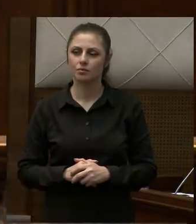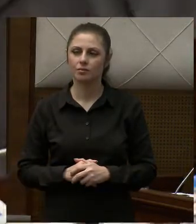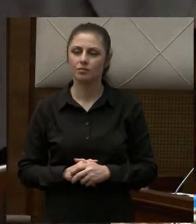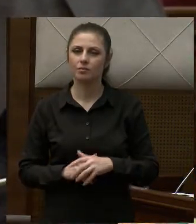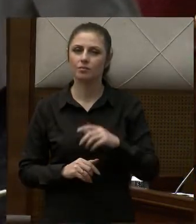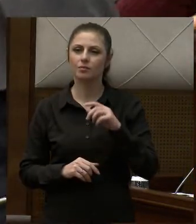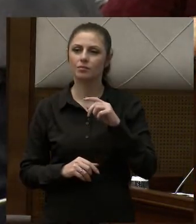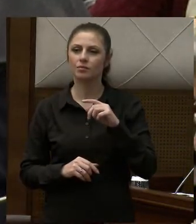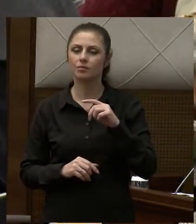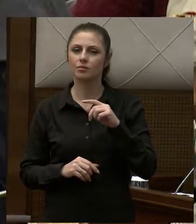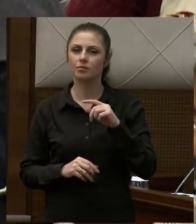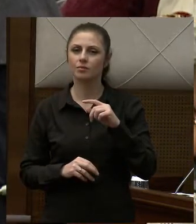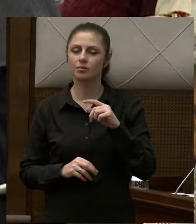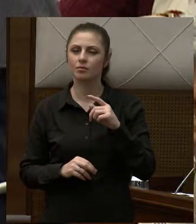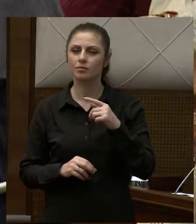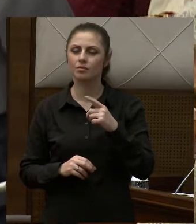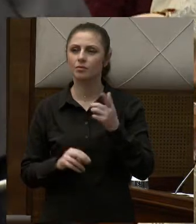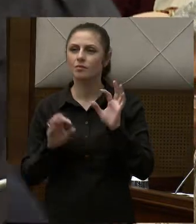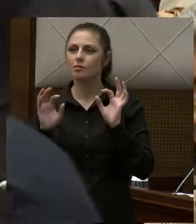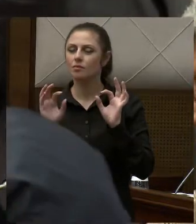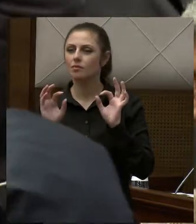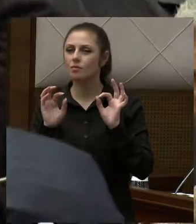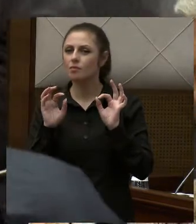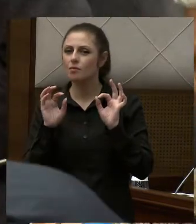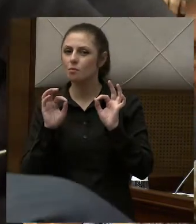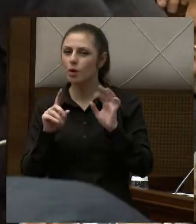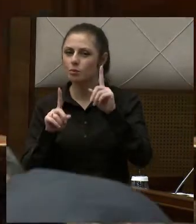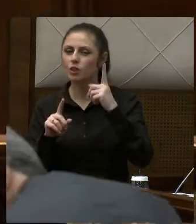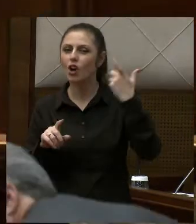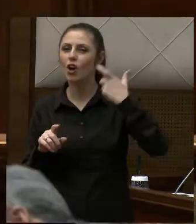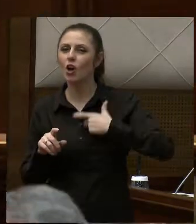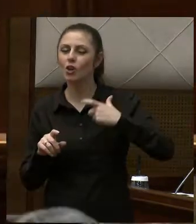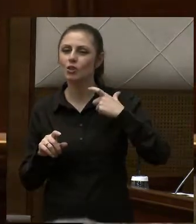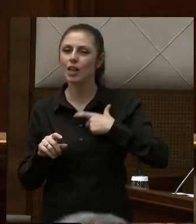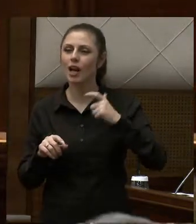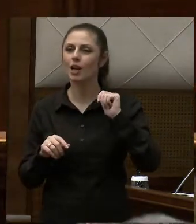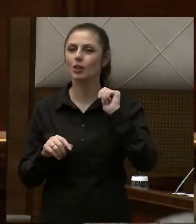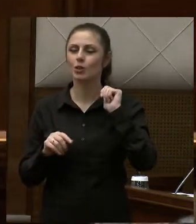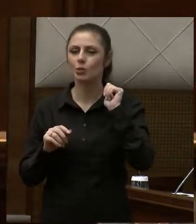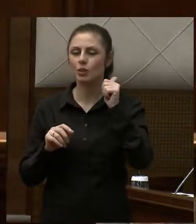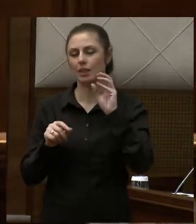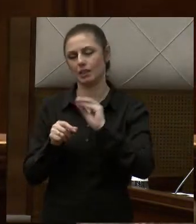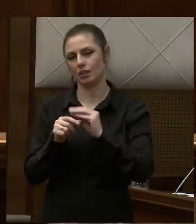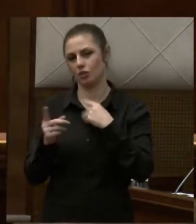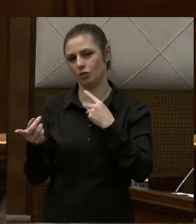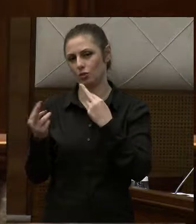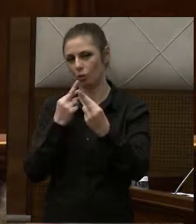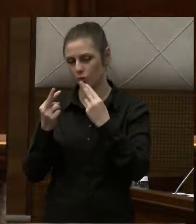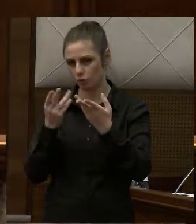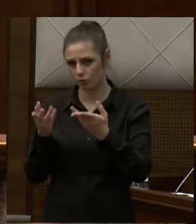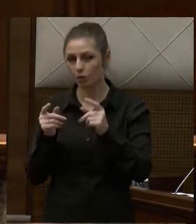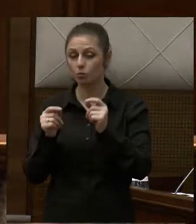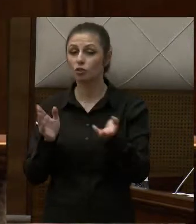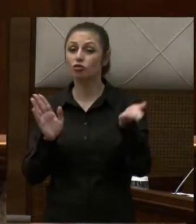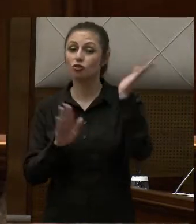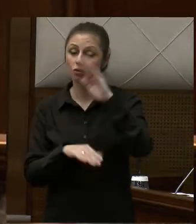Bu usul, böyle bir usulümüz yok. Ben sadece özel günlerle ilgili söz verdim. Böyle bir usulümüz yok. Bundan sonraki